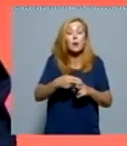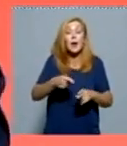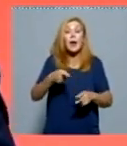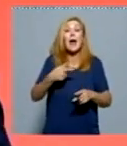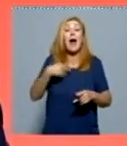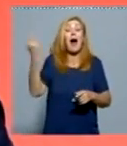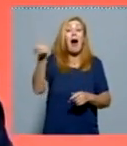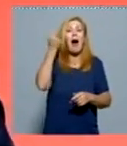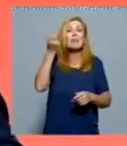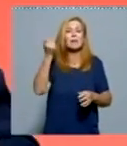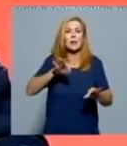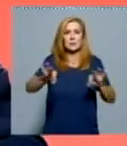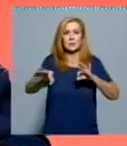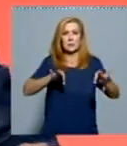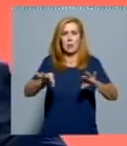εθνικής στρατηγικής.